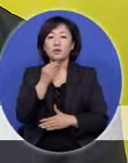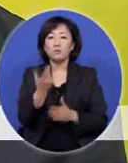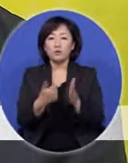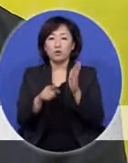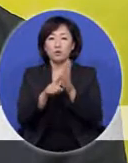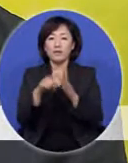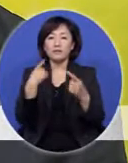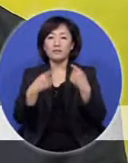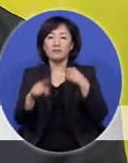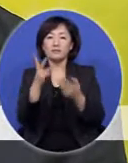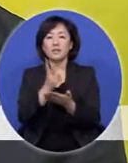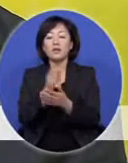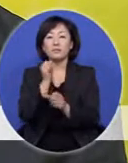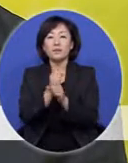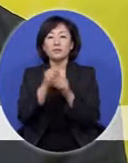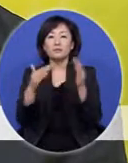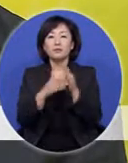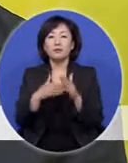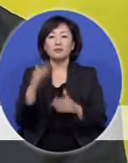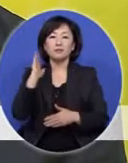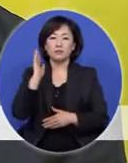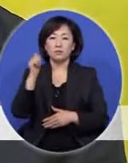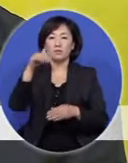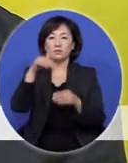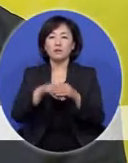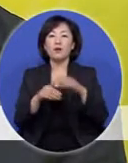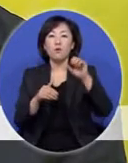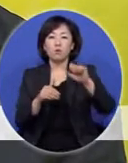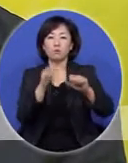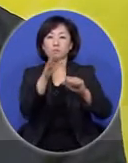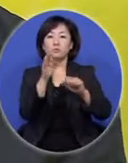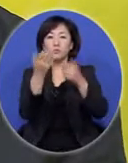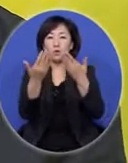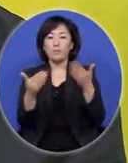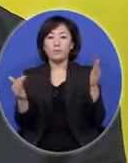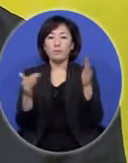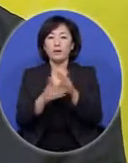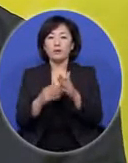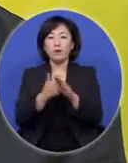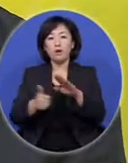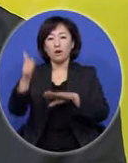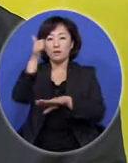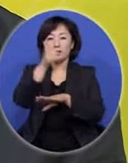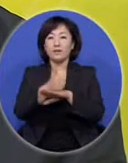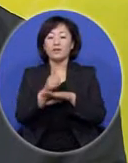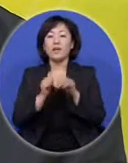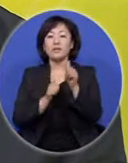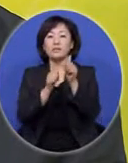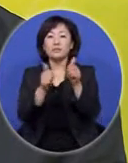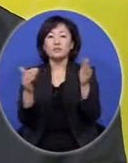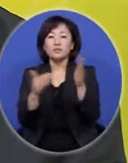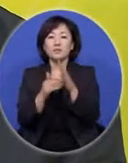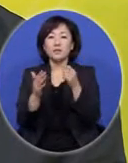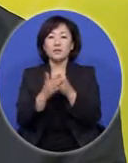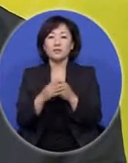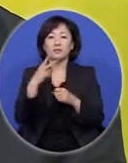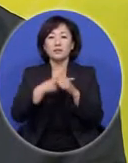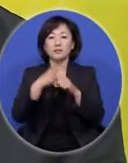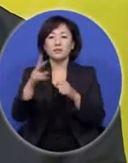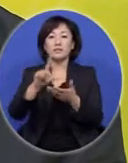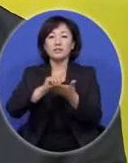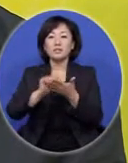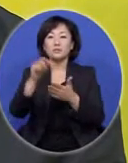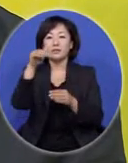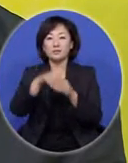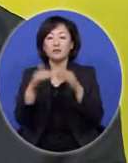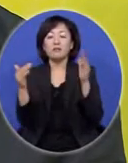정책부터 발굴해서 대선에서 50%의 득표를 얻도록 노력하고요. 그 성과를 바탕으로 해서 2년에 있을 지방선거에서